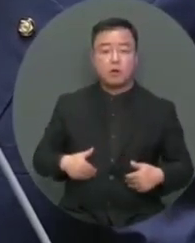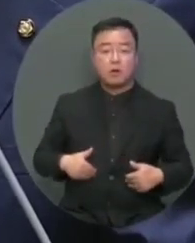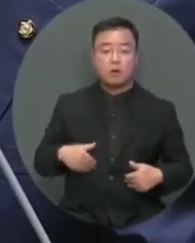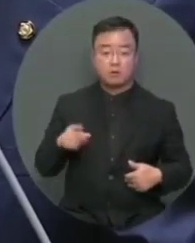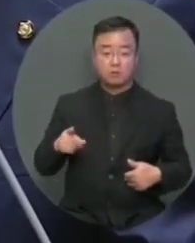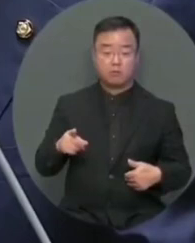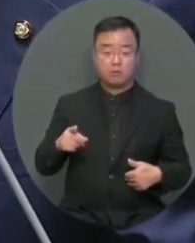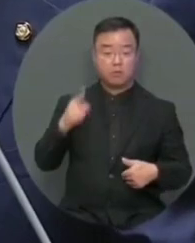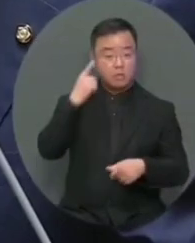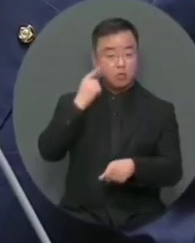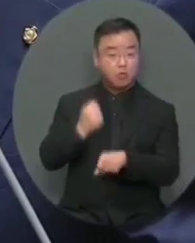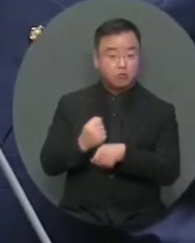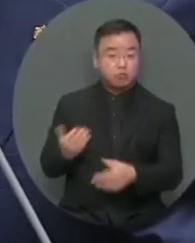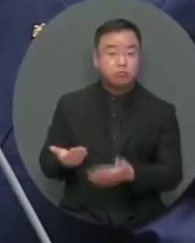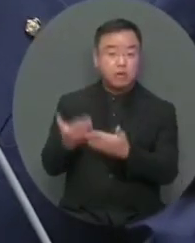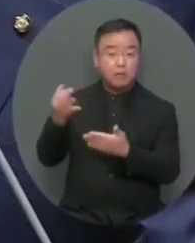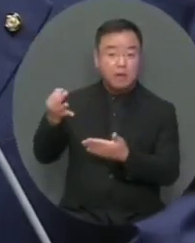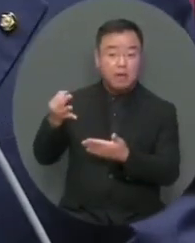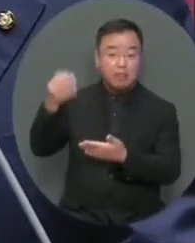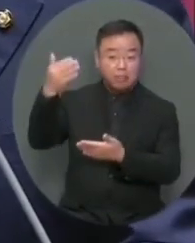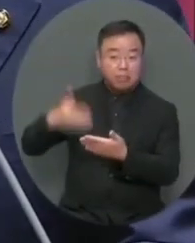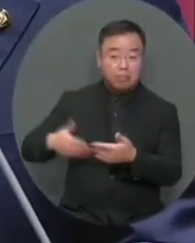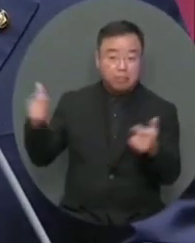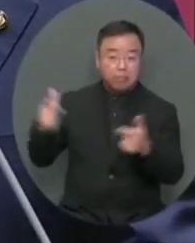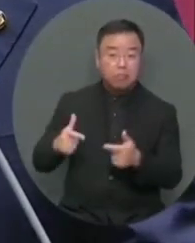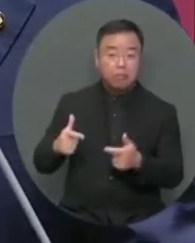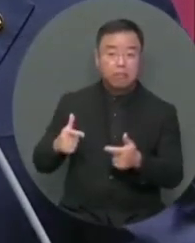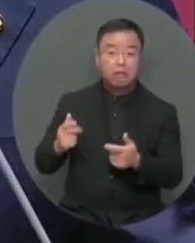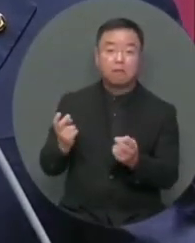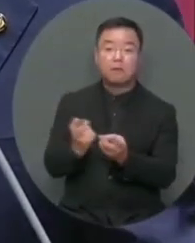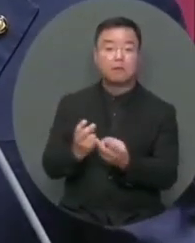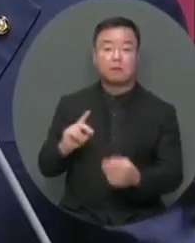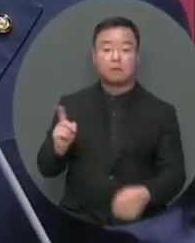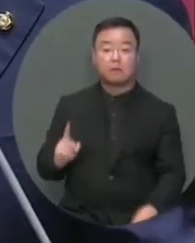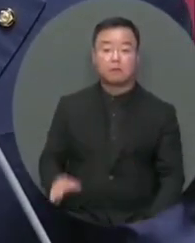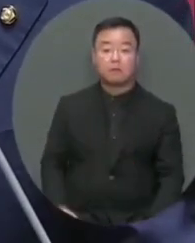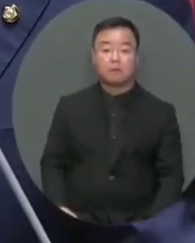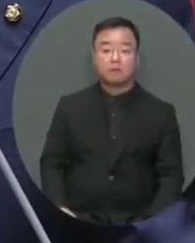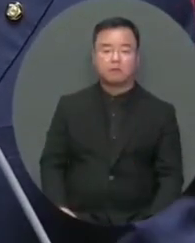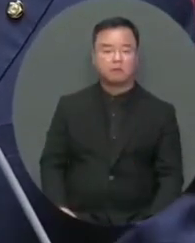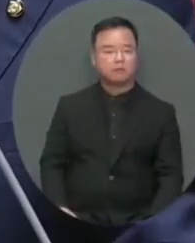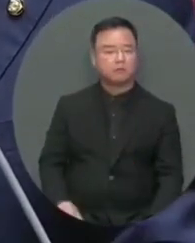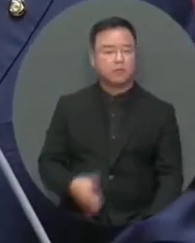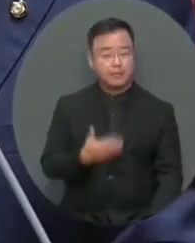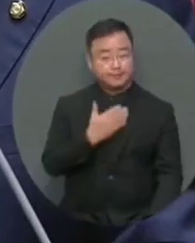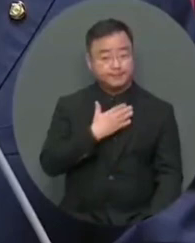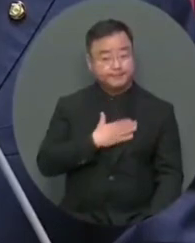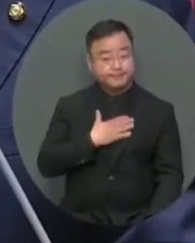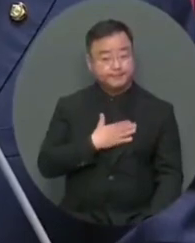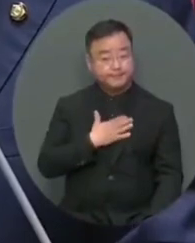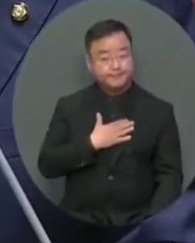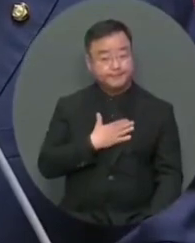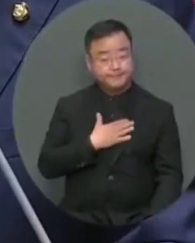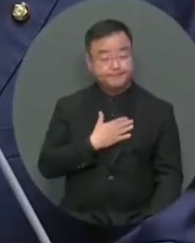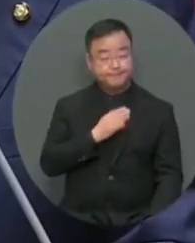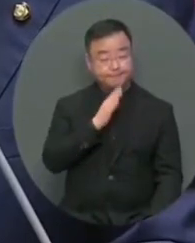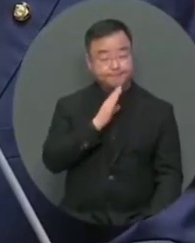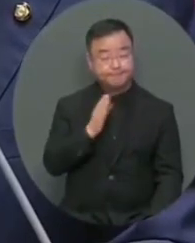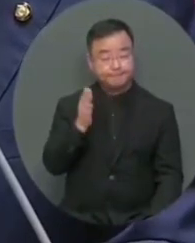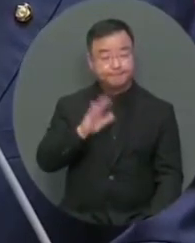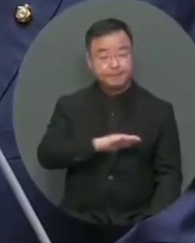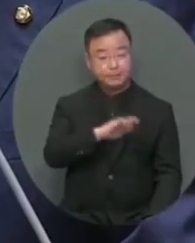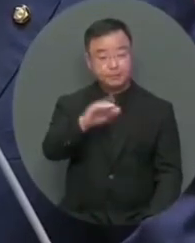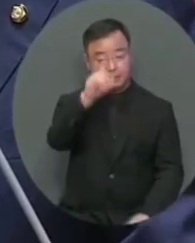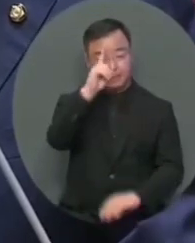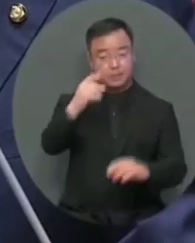대폭 삭감하면 어떻게 되는 거죠? 설명 좀 해 주십시오. 의원님 뭐 잘 아시겠습니다만은 그동안에 우리